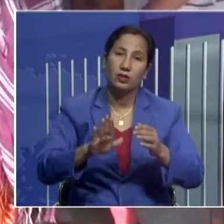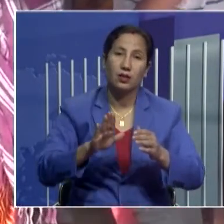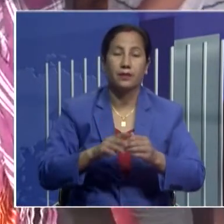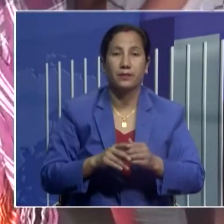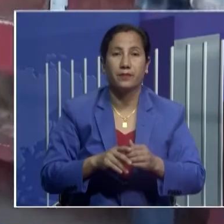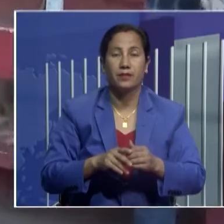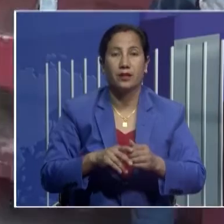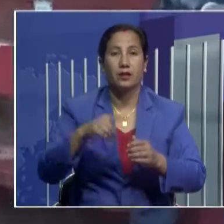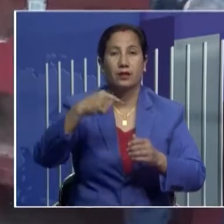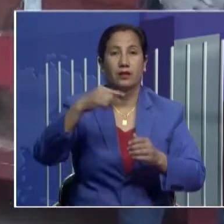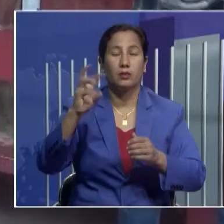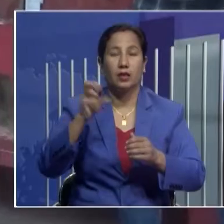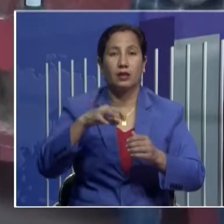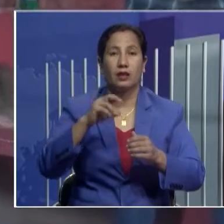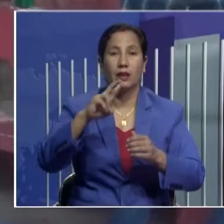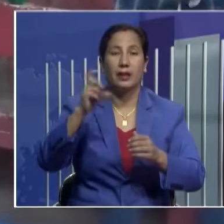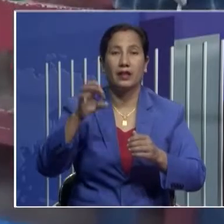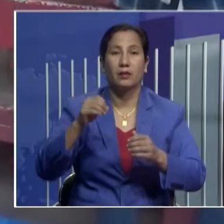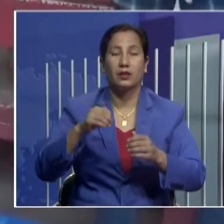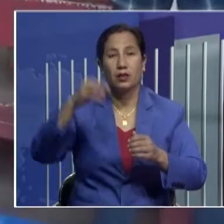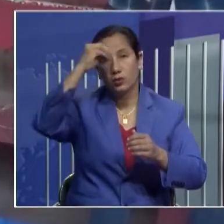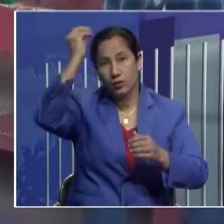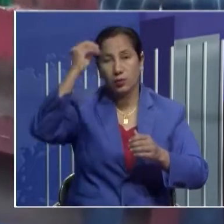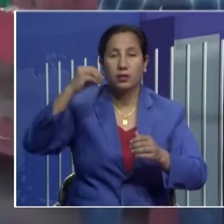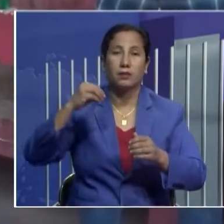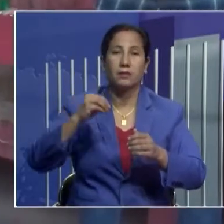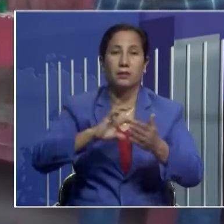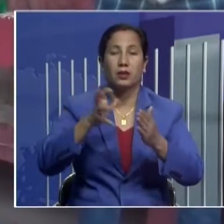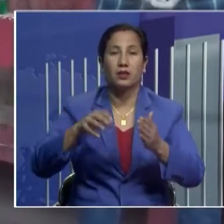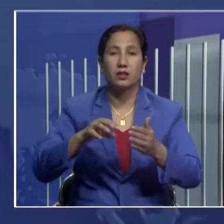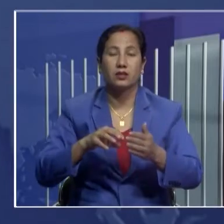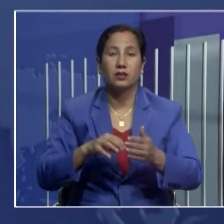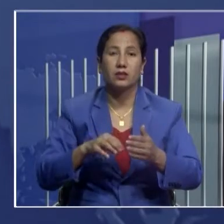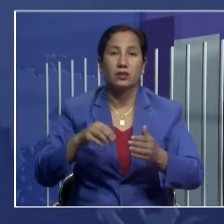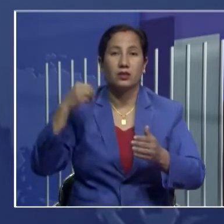छ। निर्मला खडायत, नेपाल टेलिभिजन, सुदूरपश्चिम प्रदेश, कैलाली।